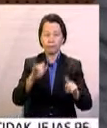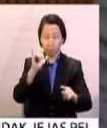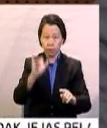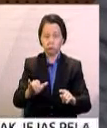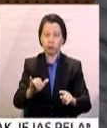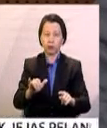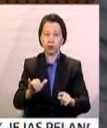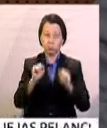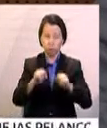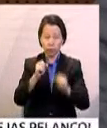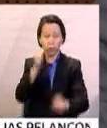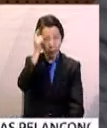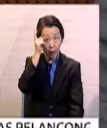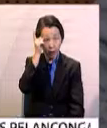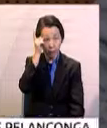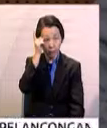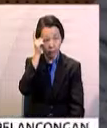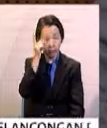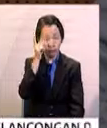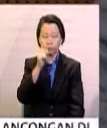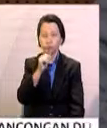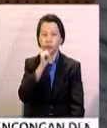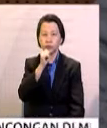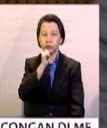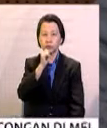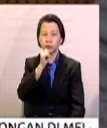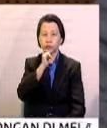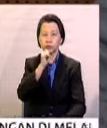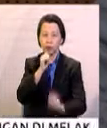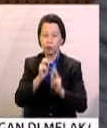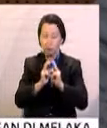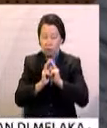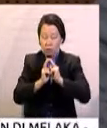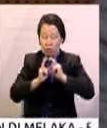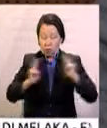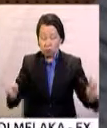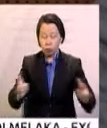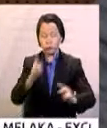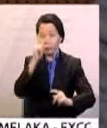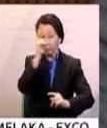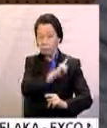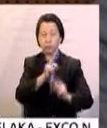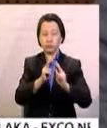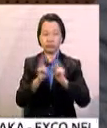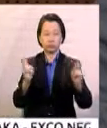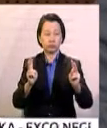boleh difahami, tidak terlalu